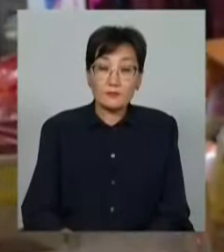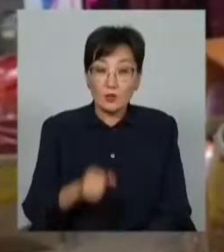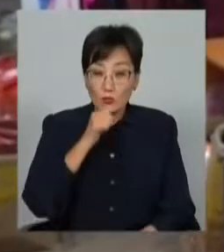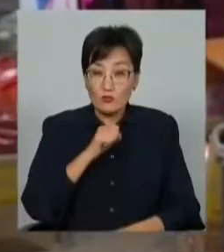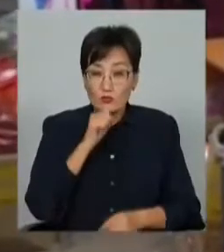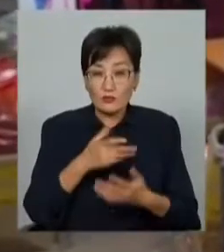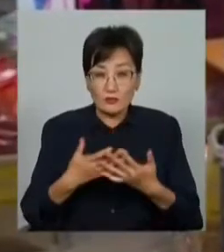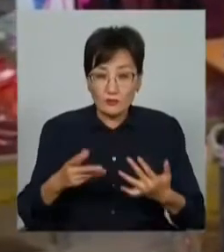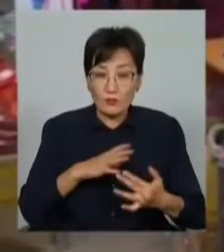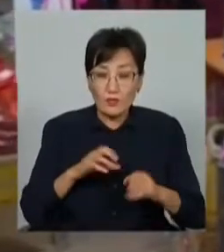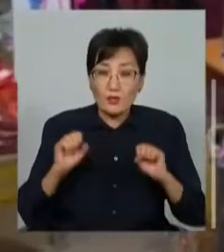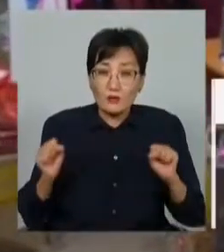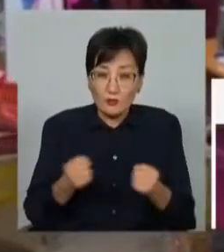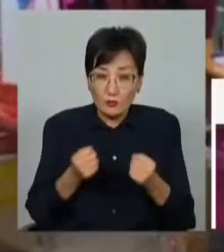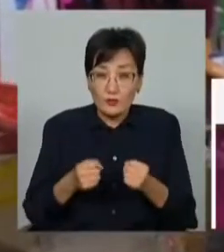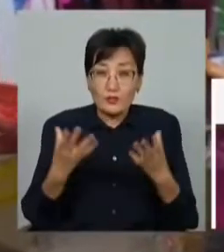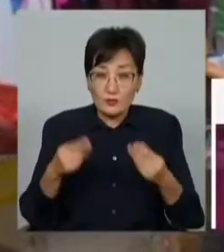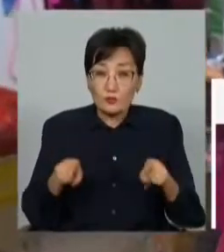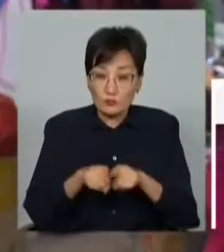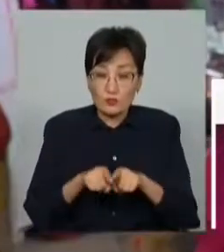болды, суықта тұрдық.